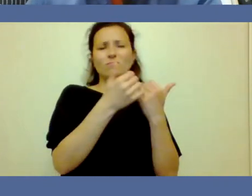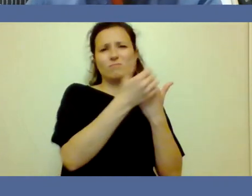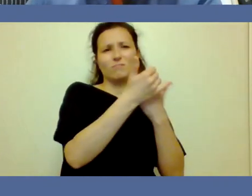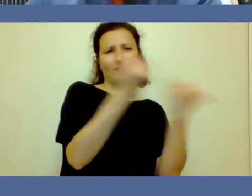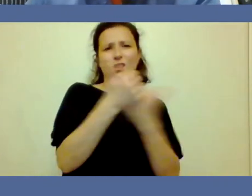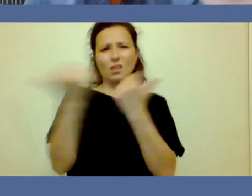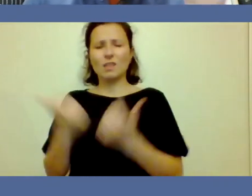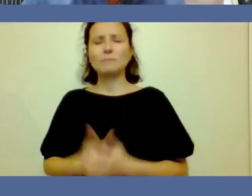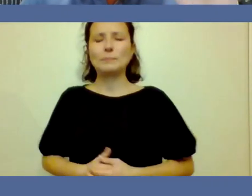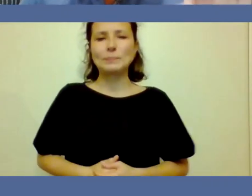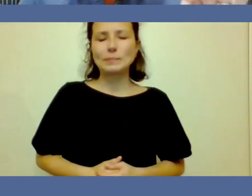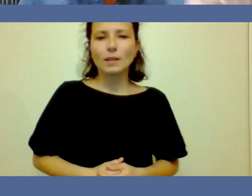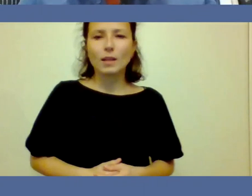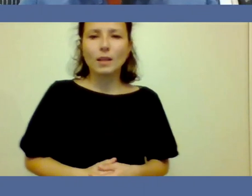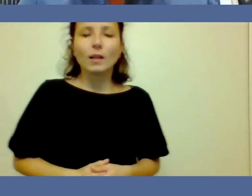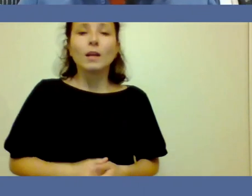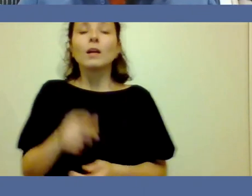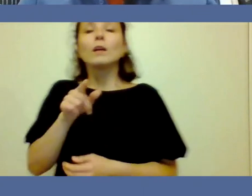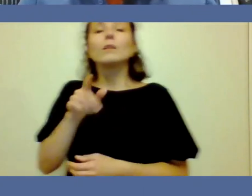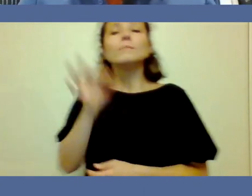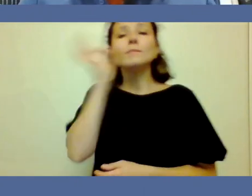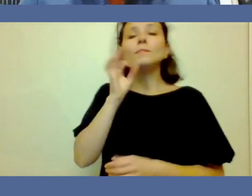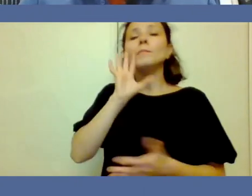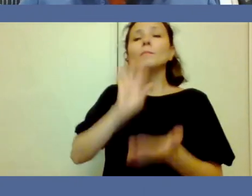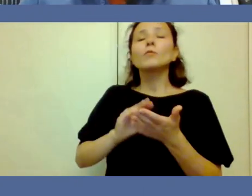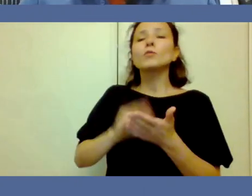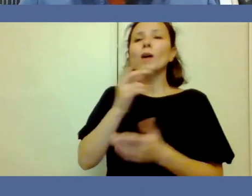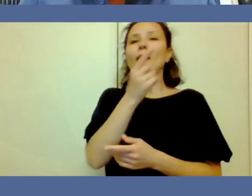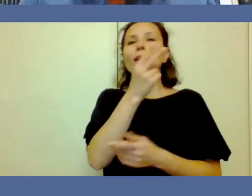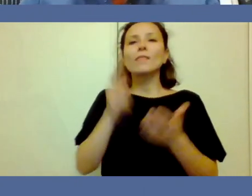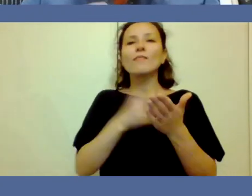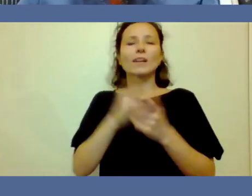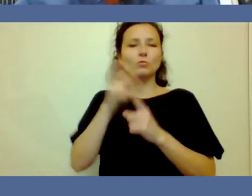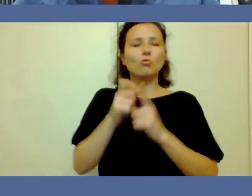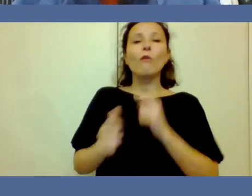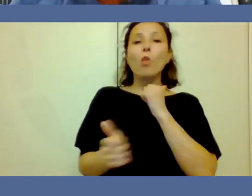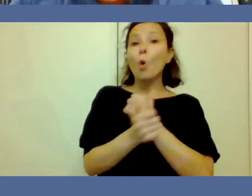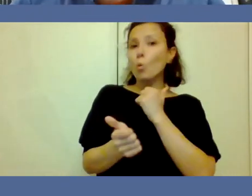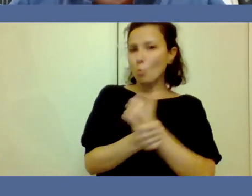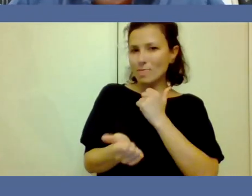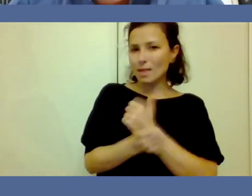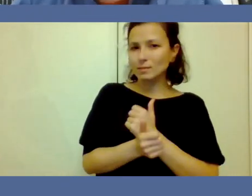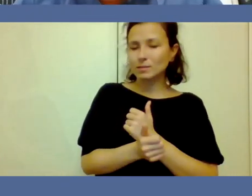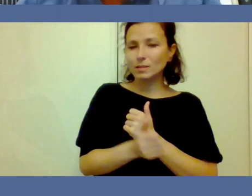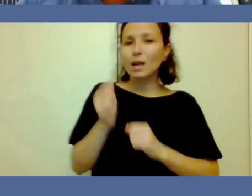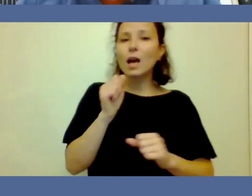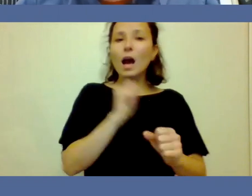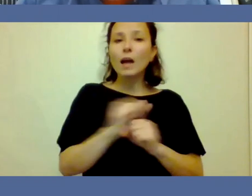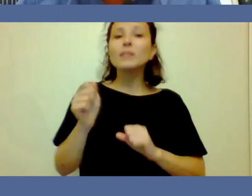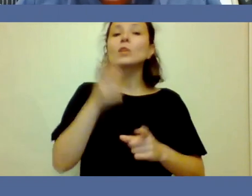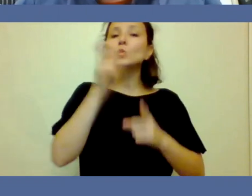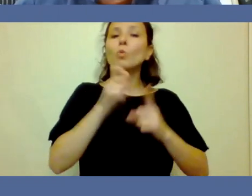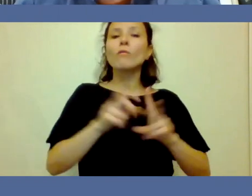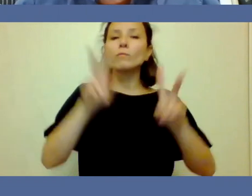kilka razy powtórzyła słowo dokumentacja, a jest takie określenie jak fikcja literacka. Ono